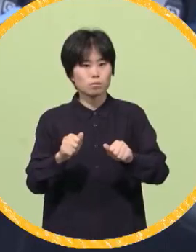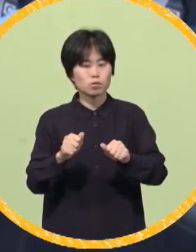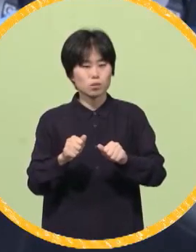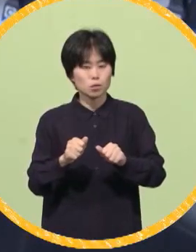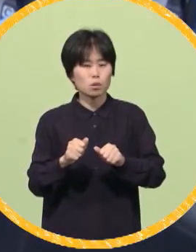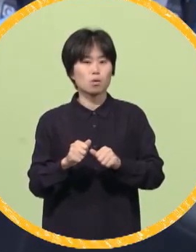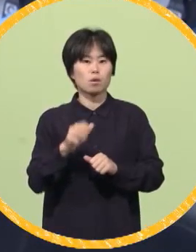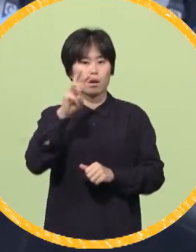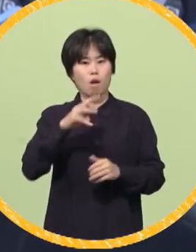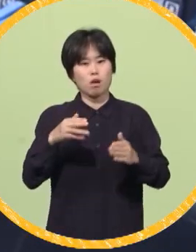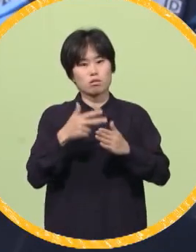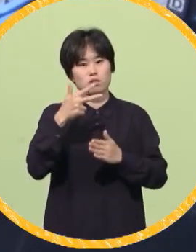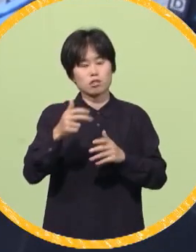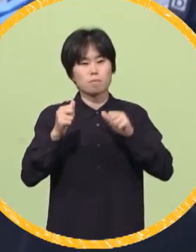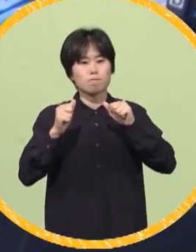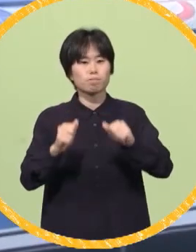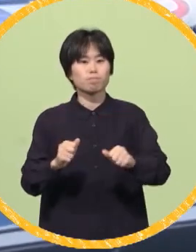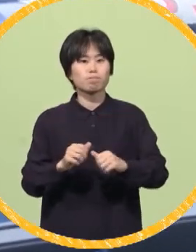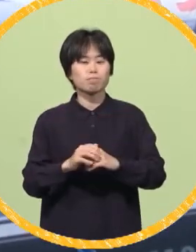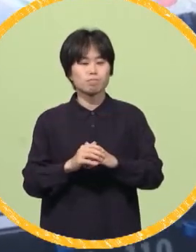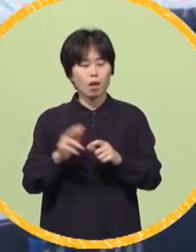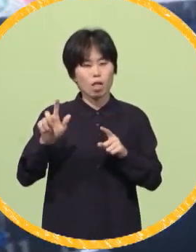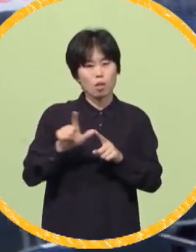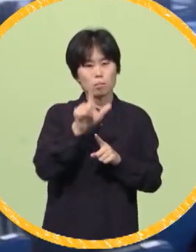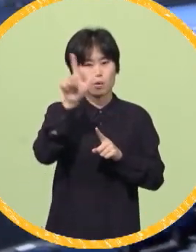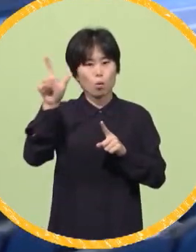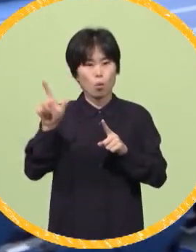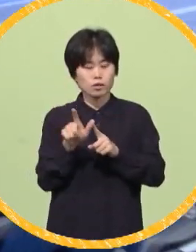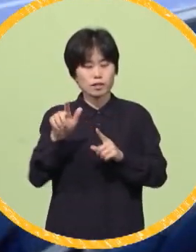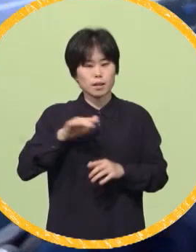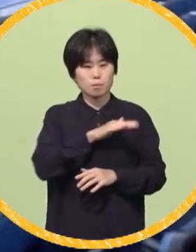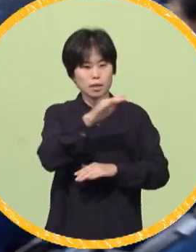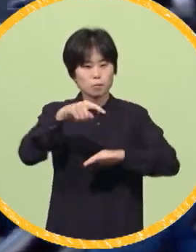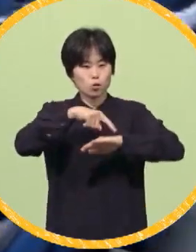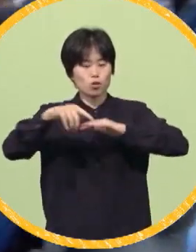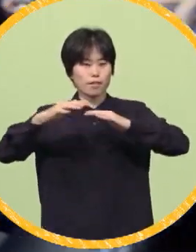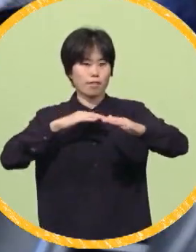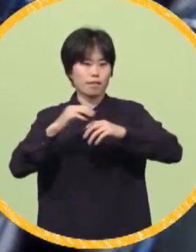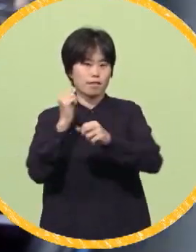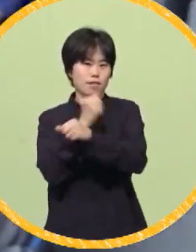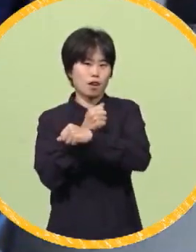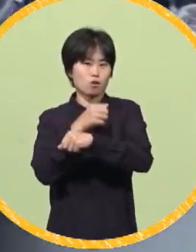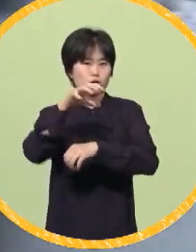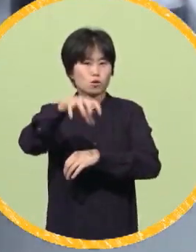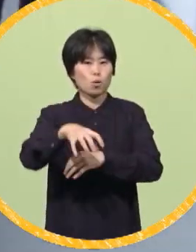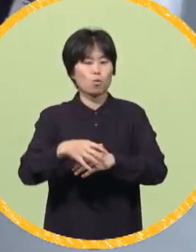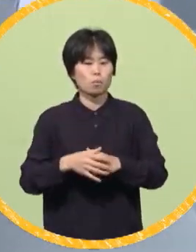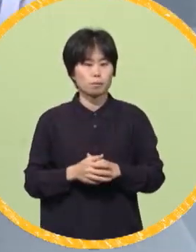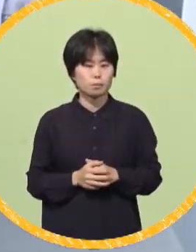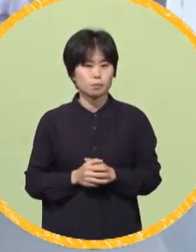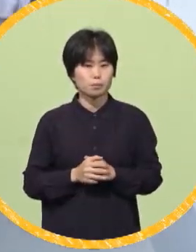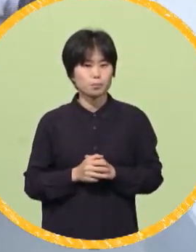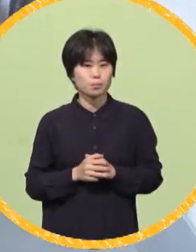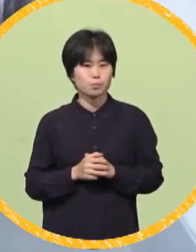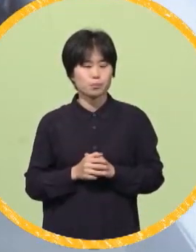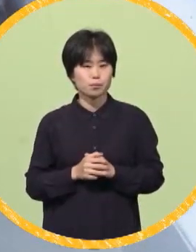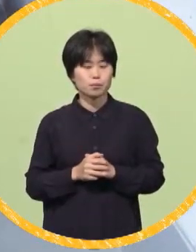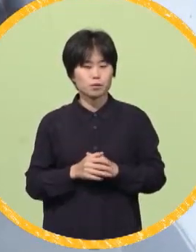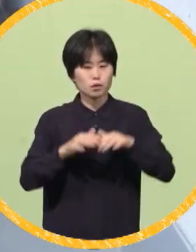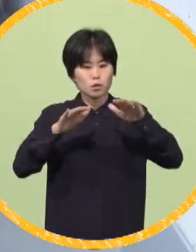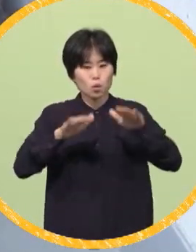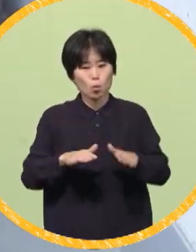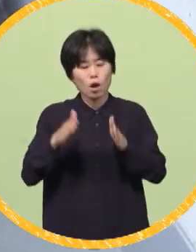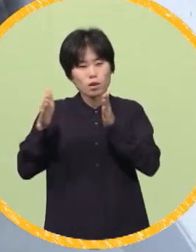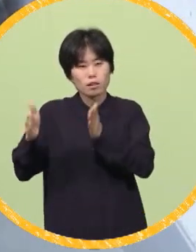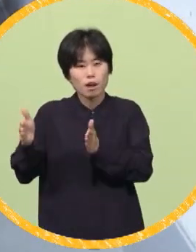渋谷区や川崎市を拠点に活動する NPO 法人ピープルデザイン研究所。 今日はですね、前